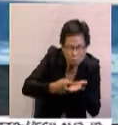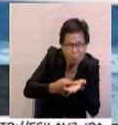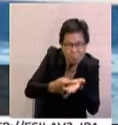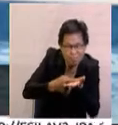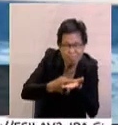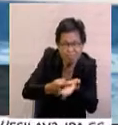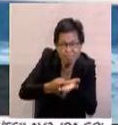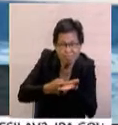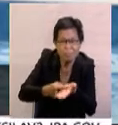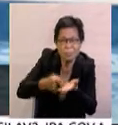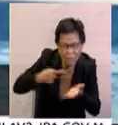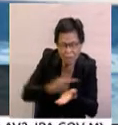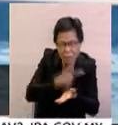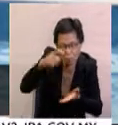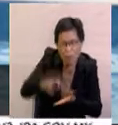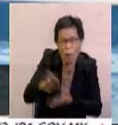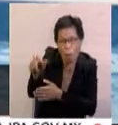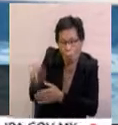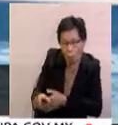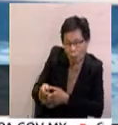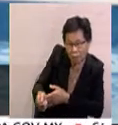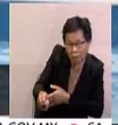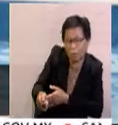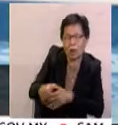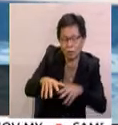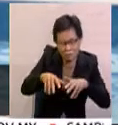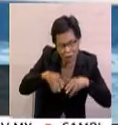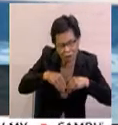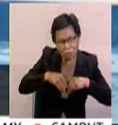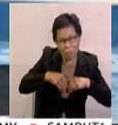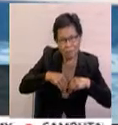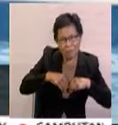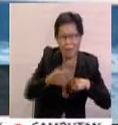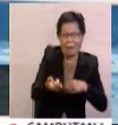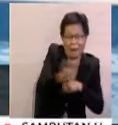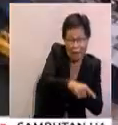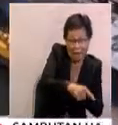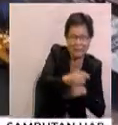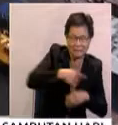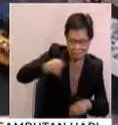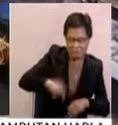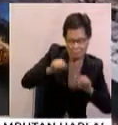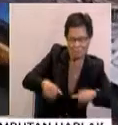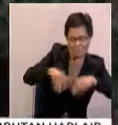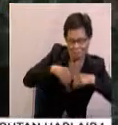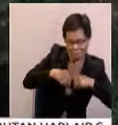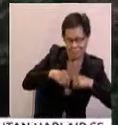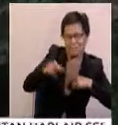kita perlu ada orang yang boleh diterima oleh pihak yang lain.